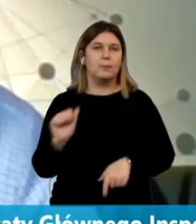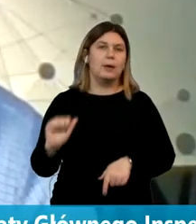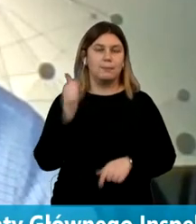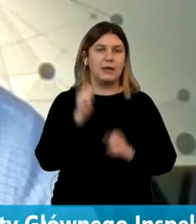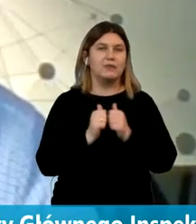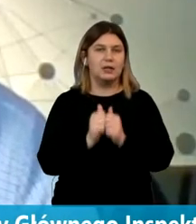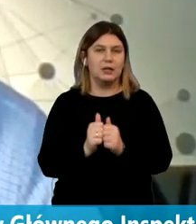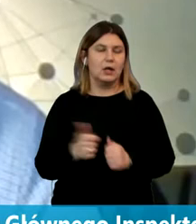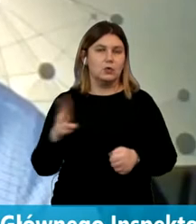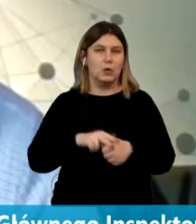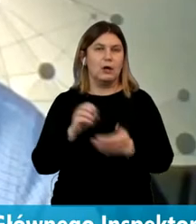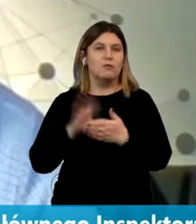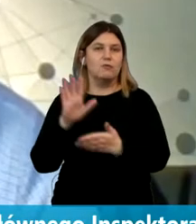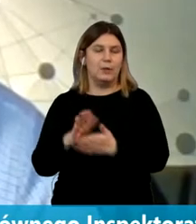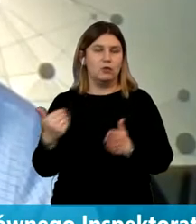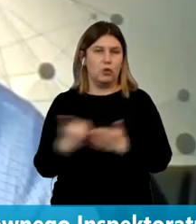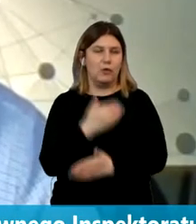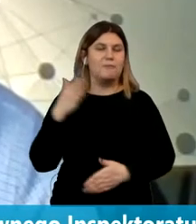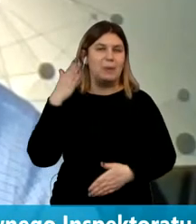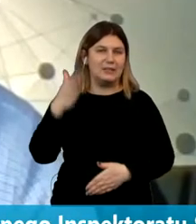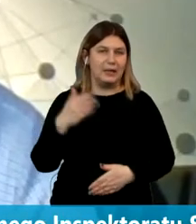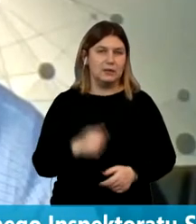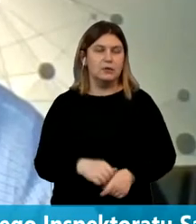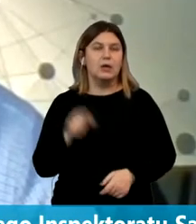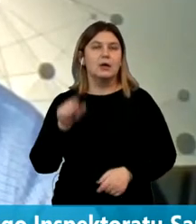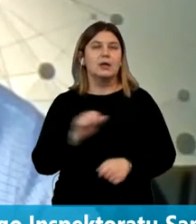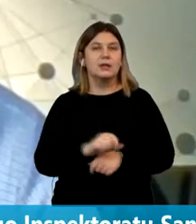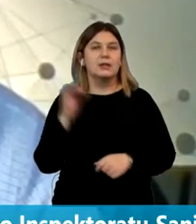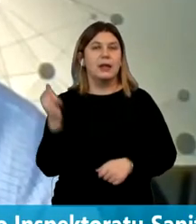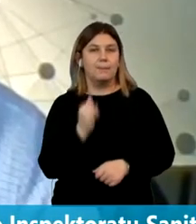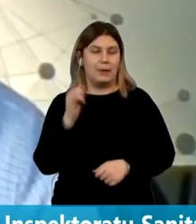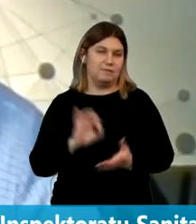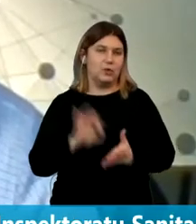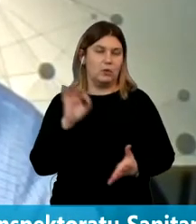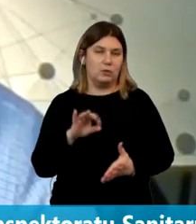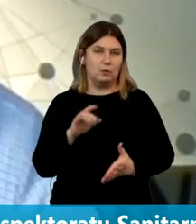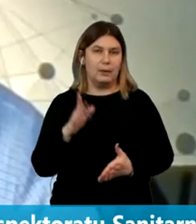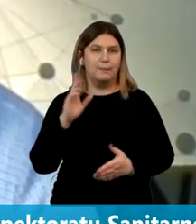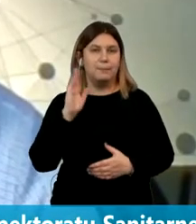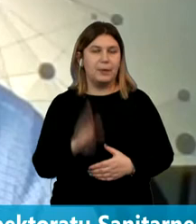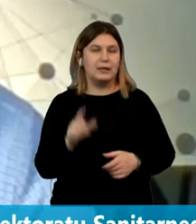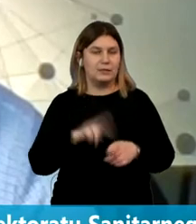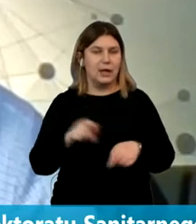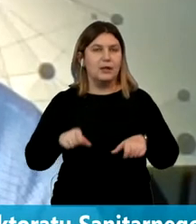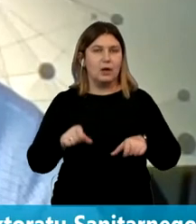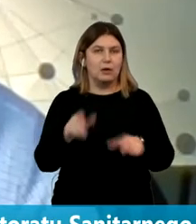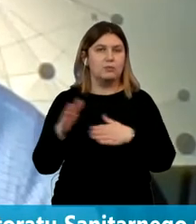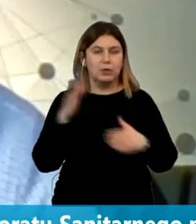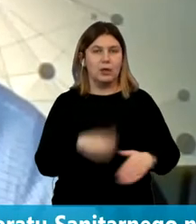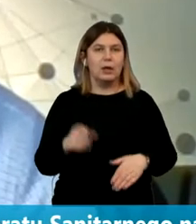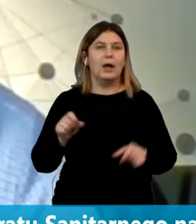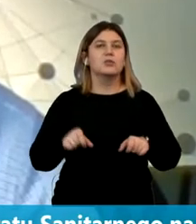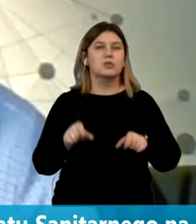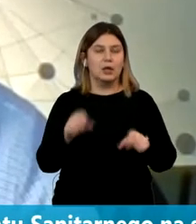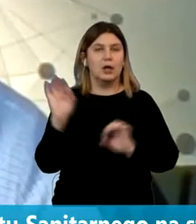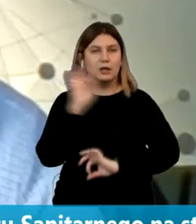wpiszemy do nowej perspektywy i na pewno jakiś tam portfel dla Szczecina będzie na te torowiska przygotowane. Przy okazji torowisk, jak wiecie,